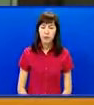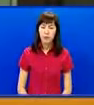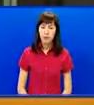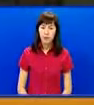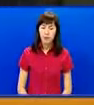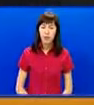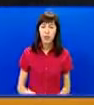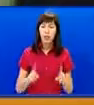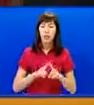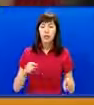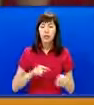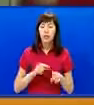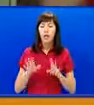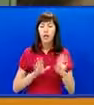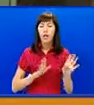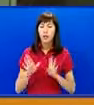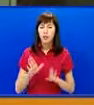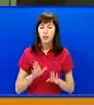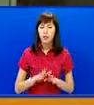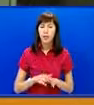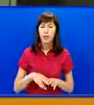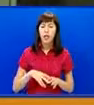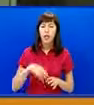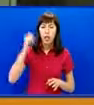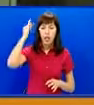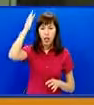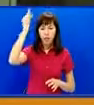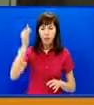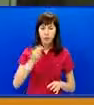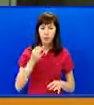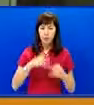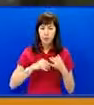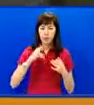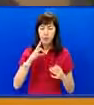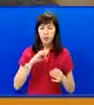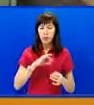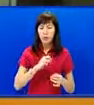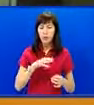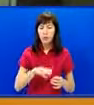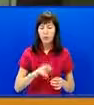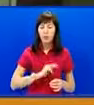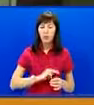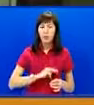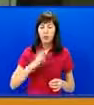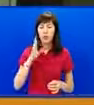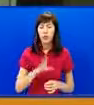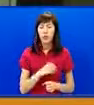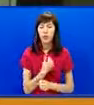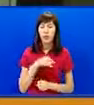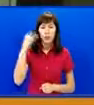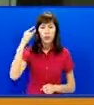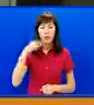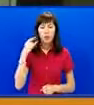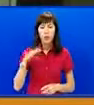Мне особенно понравилась театрализованная постановка про легенду на исторической земле Казгурт. Творческая труппа показала достижения